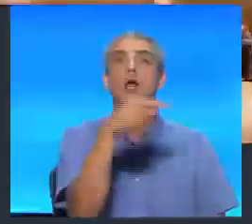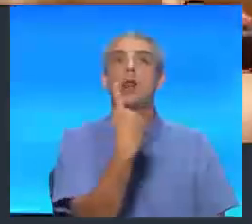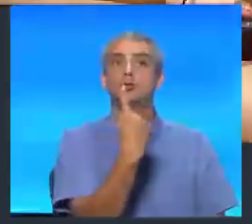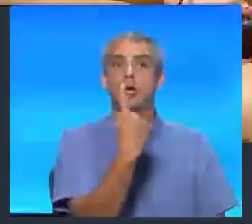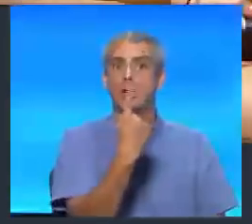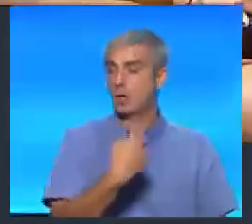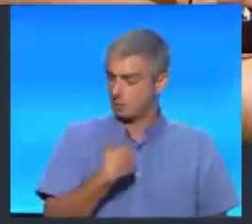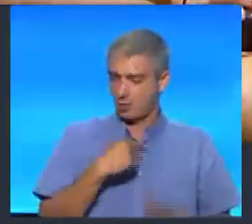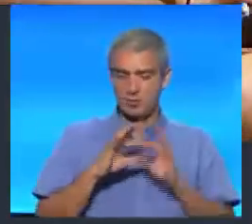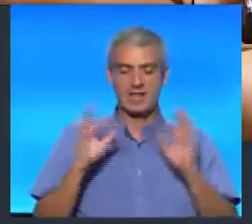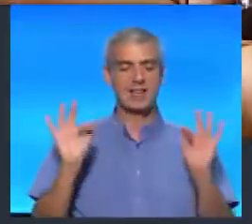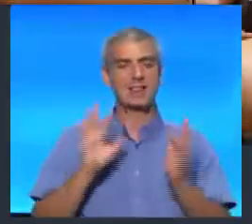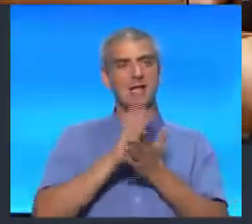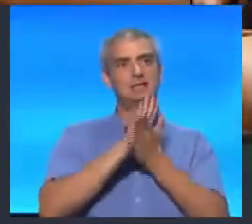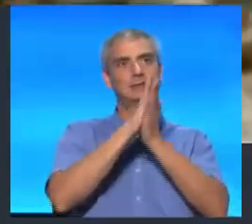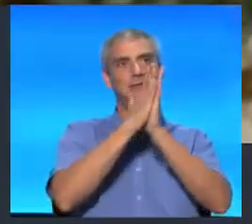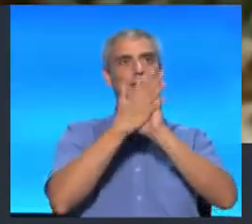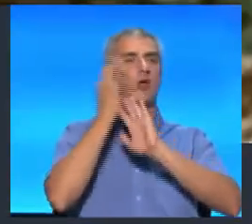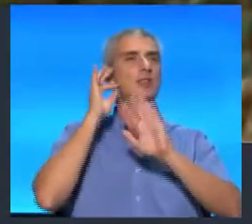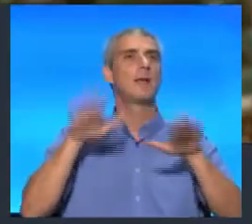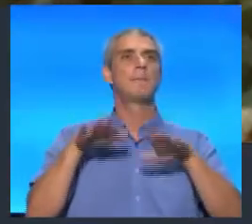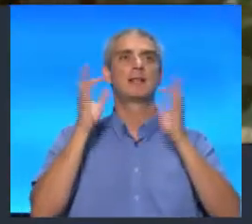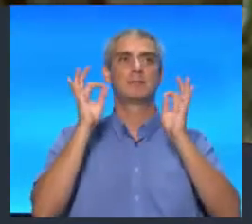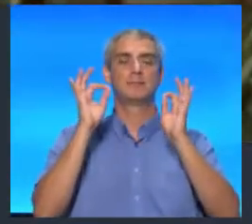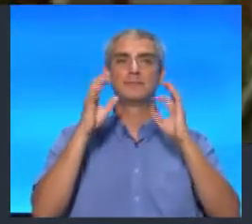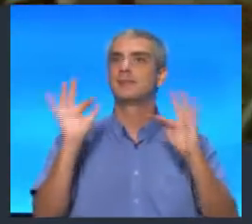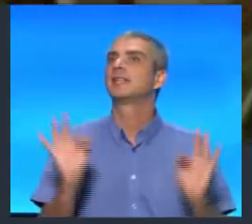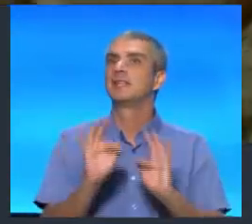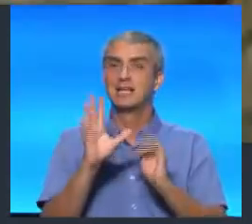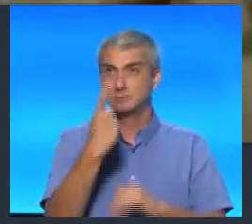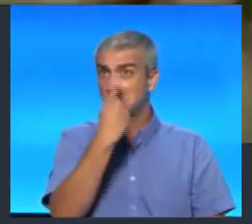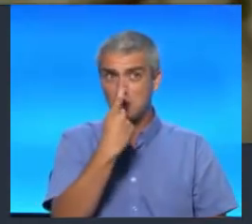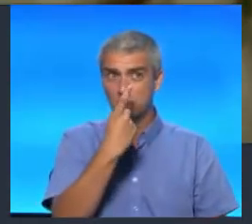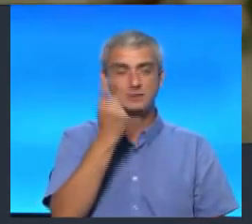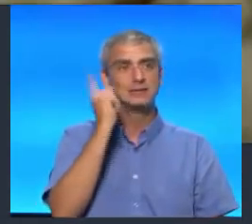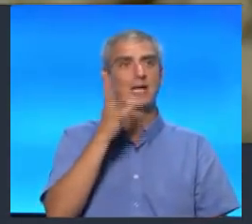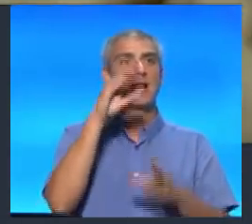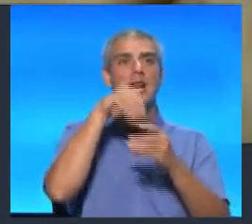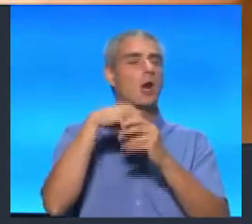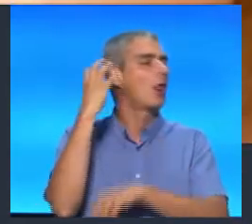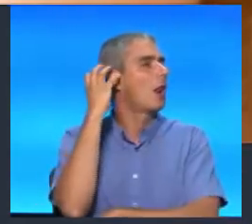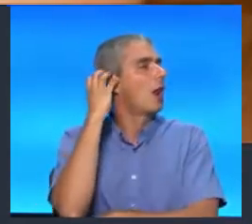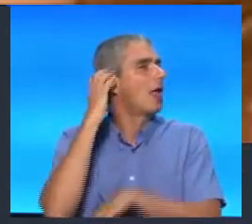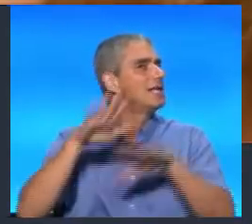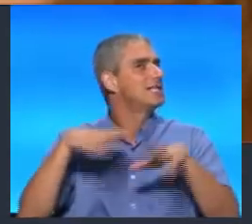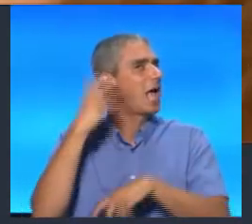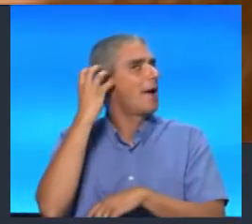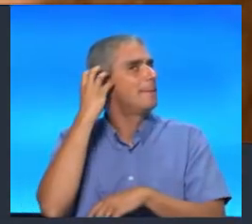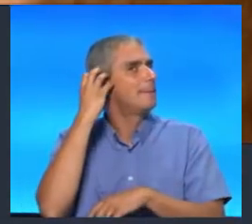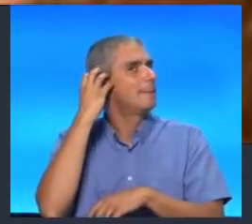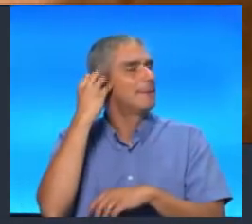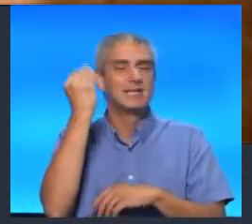נתחיל עכשיו בטקס הפיכתכן לבנות ים רשמיות. הטקס, אם אתם תוהים, מוכרח לכלול להזנה לים דרך קונחייה,